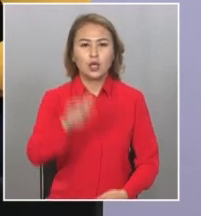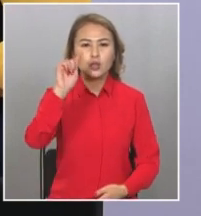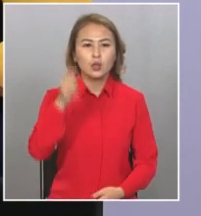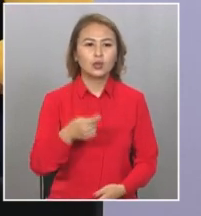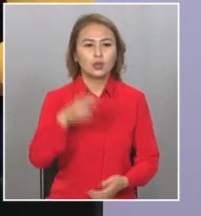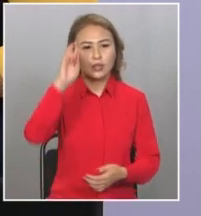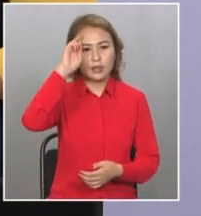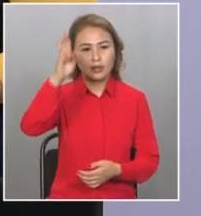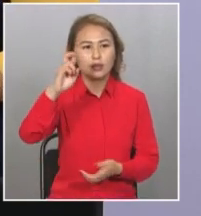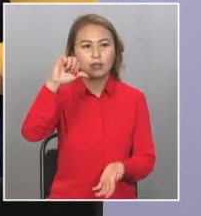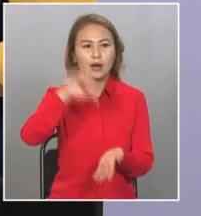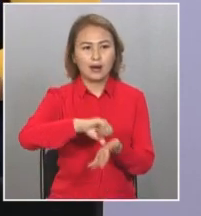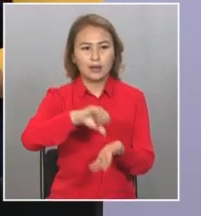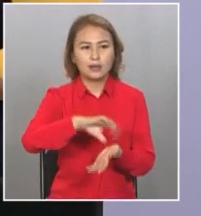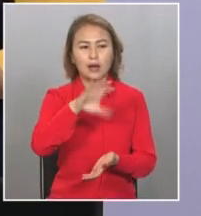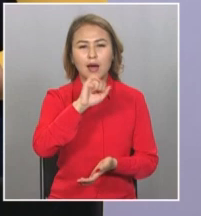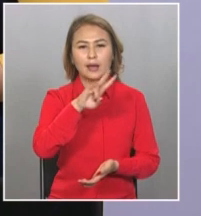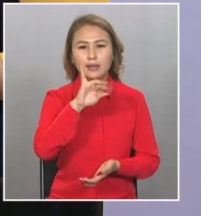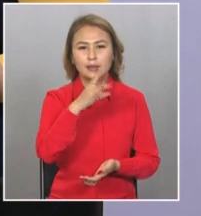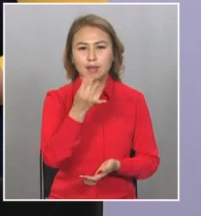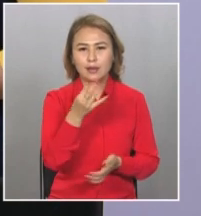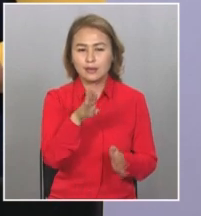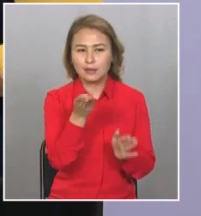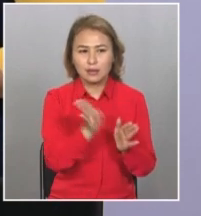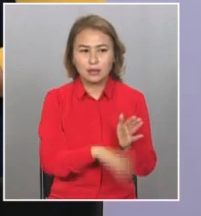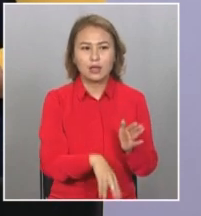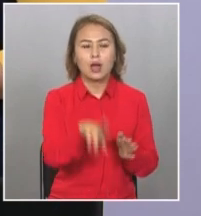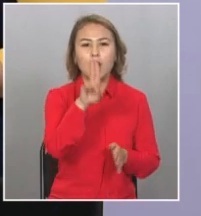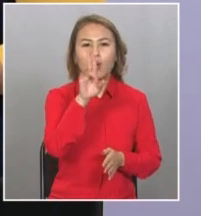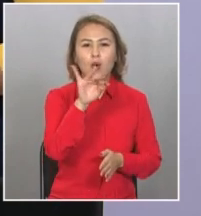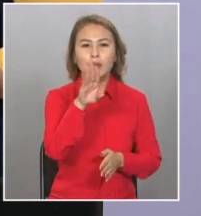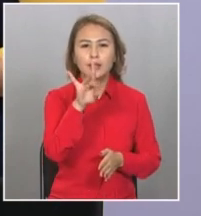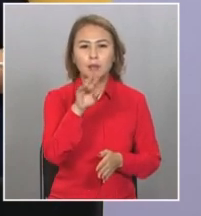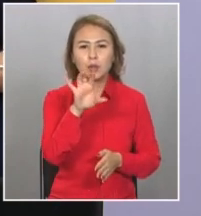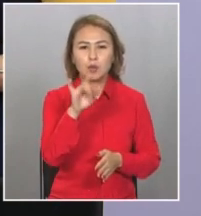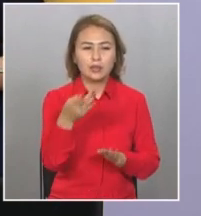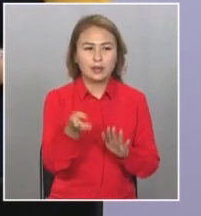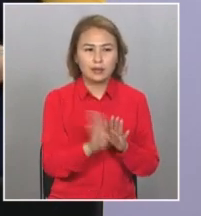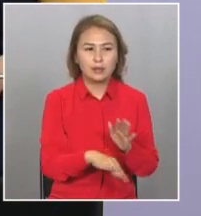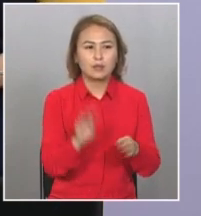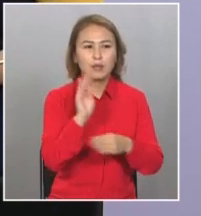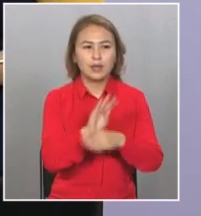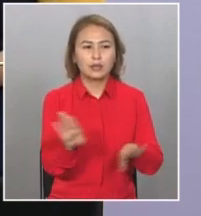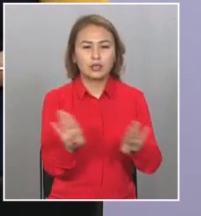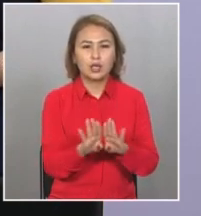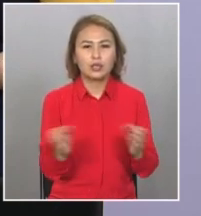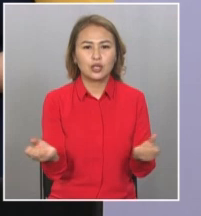Соғысушы елдердің арасында аннексиясыз және контрибуциясыз бітім жасауды